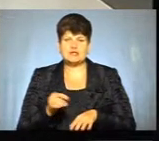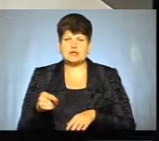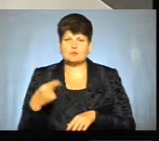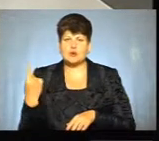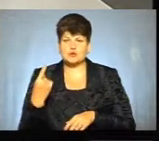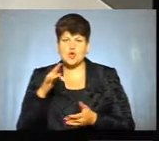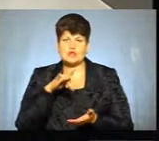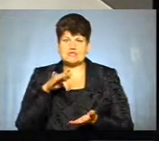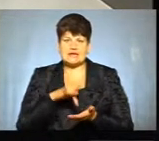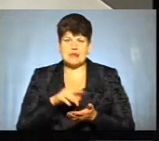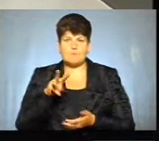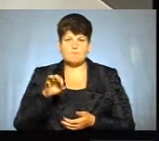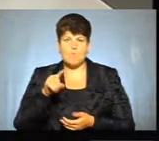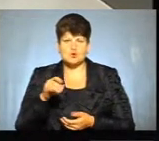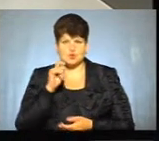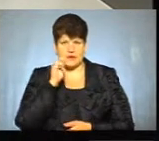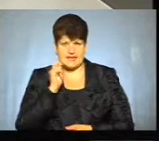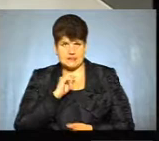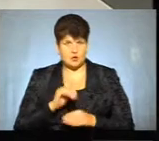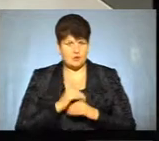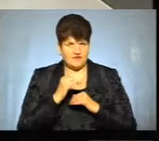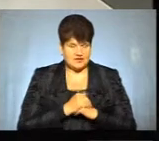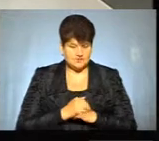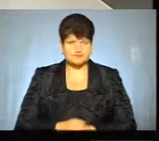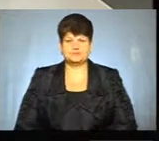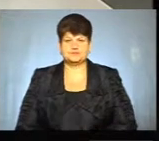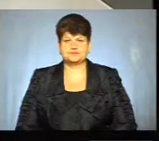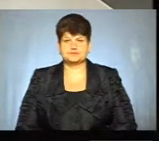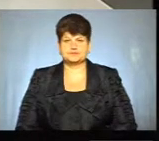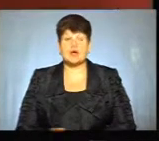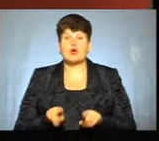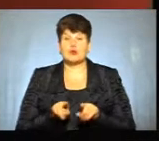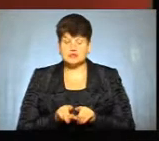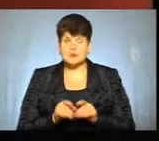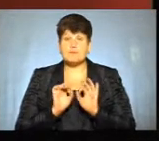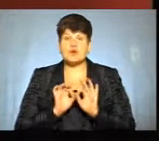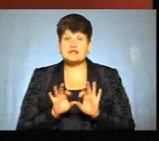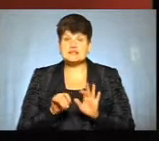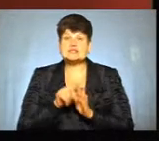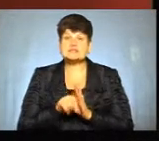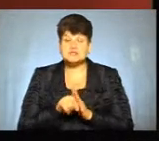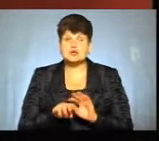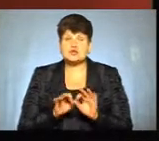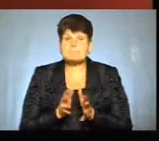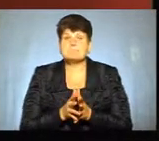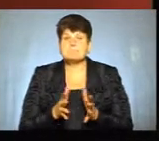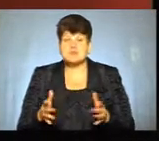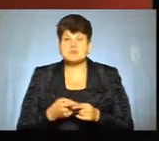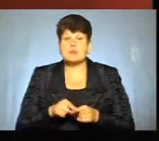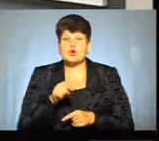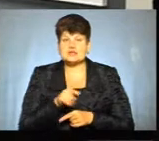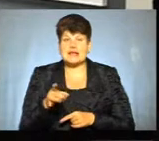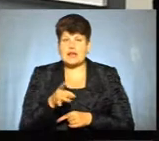обласного центру МОЗ України. Доброго вечора вам. Доброго вечора. Отже, поясніть зміст та розкажіть більше про цей регіональний